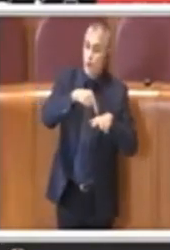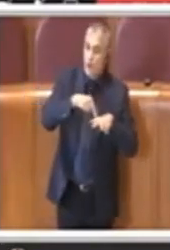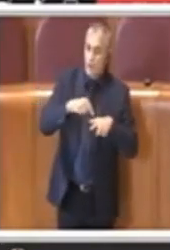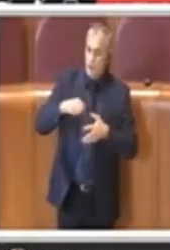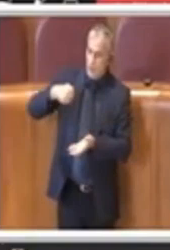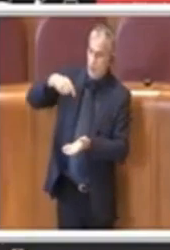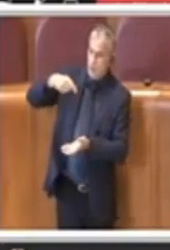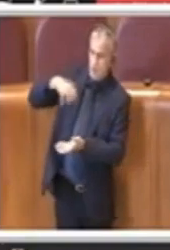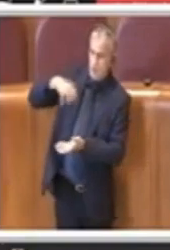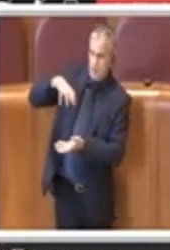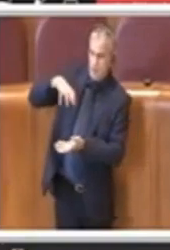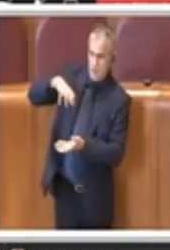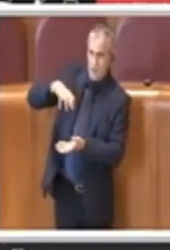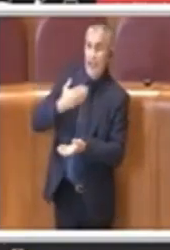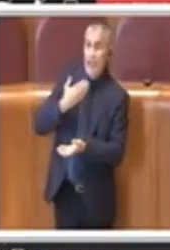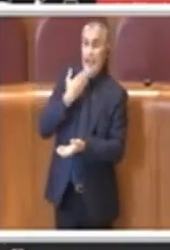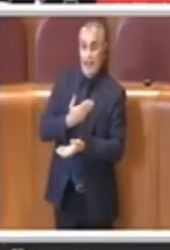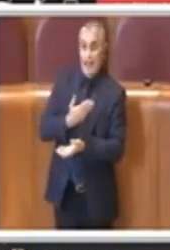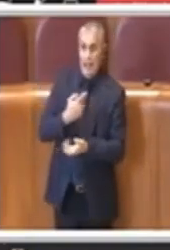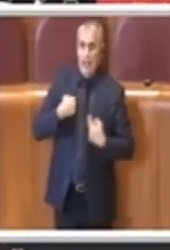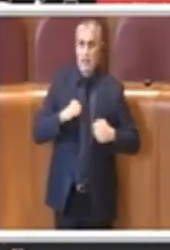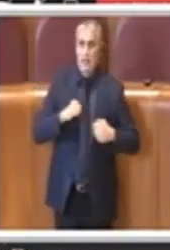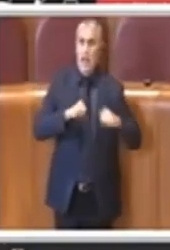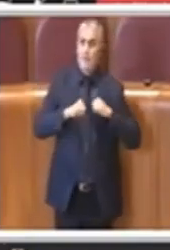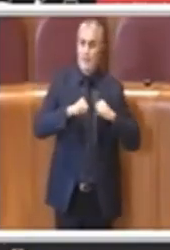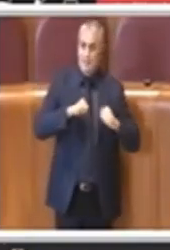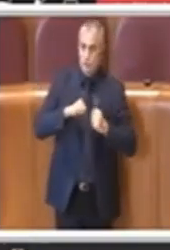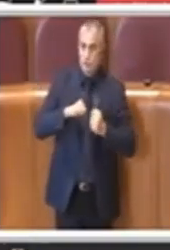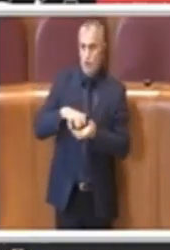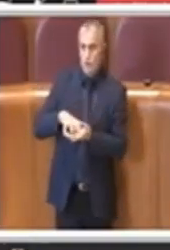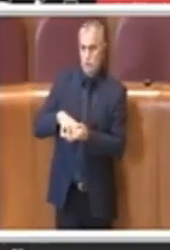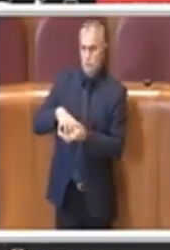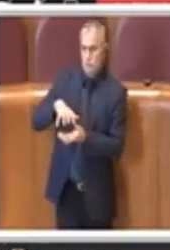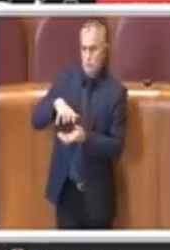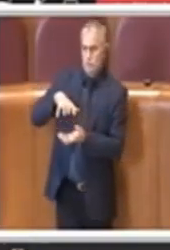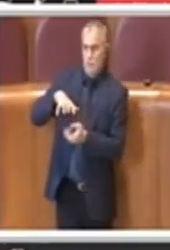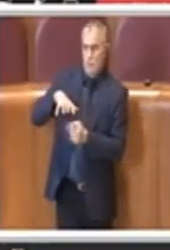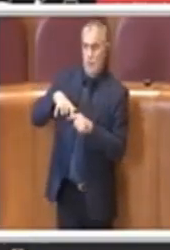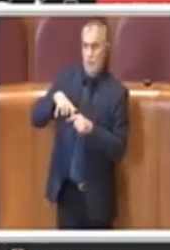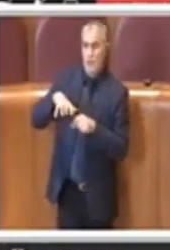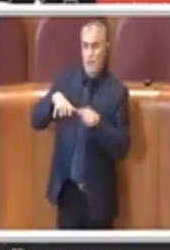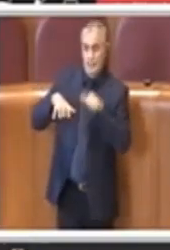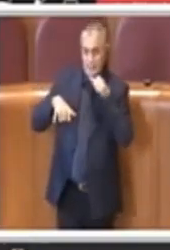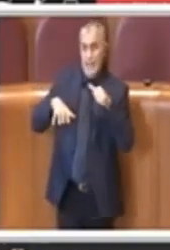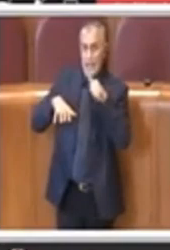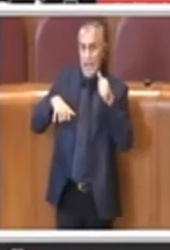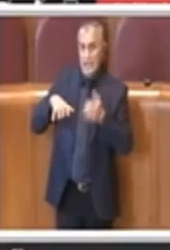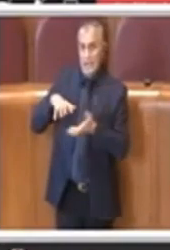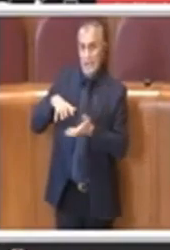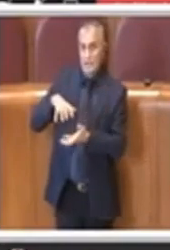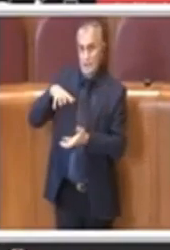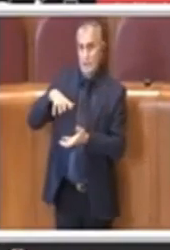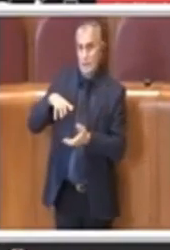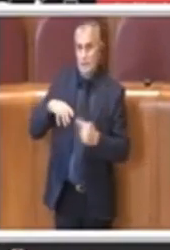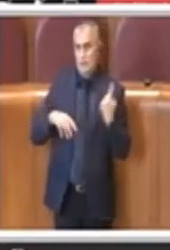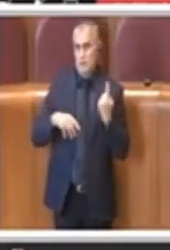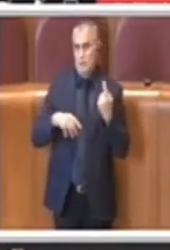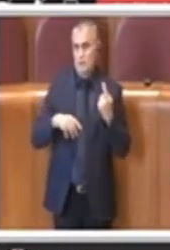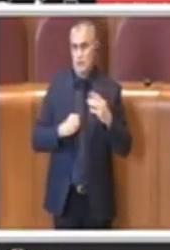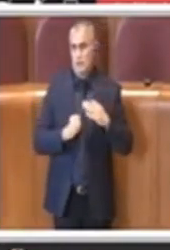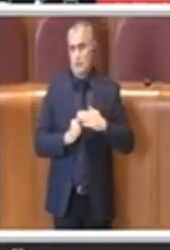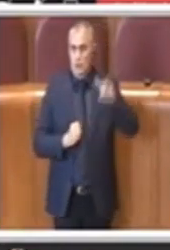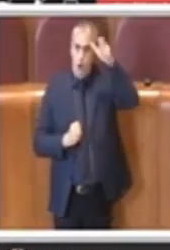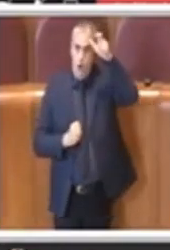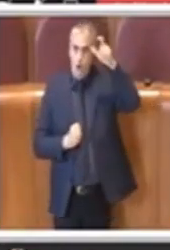all'ottimo lavoro di questa amministrazione che sta risanando, ma chiaramente c'è bisogno di un sostegno da parte